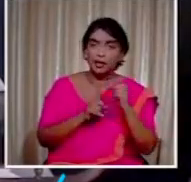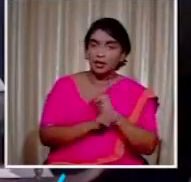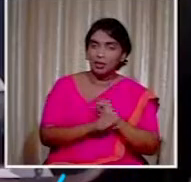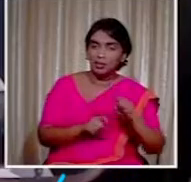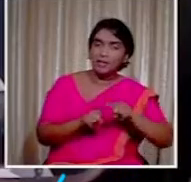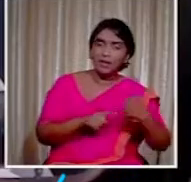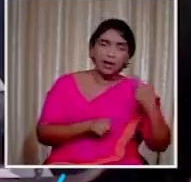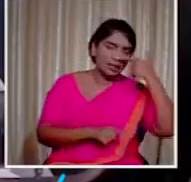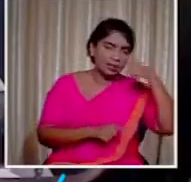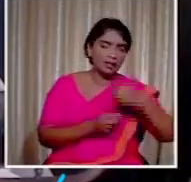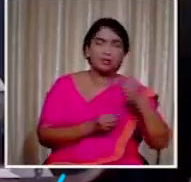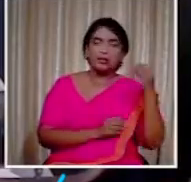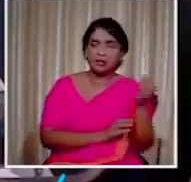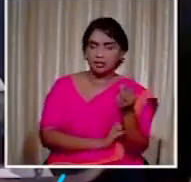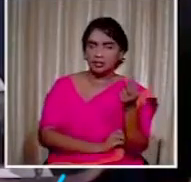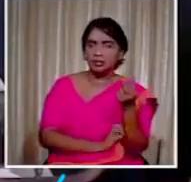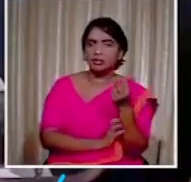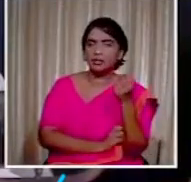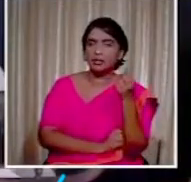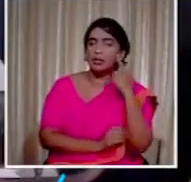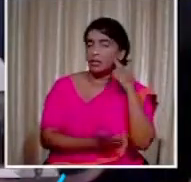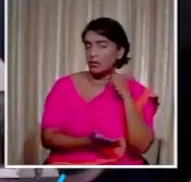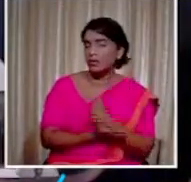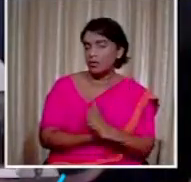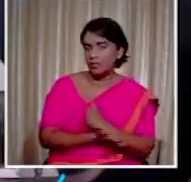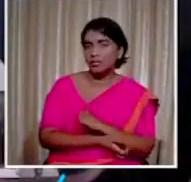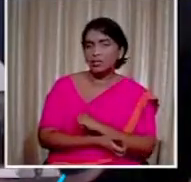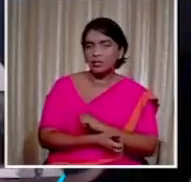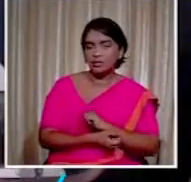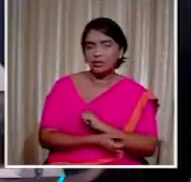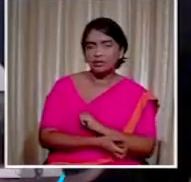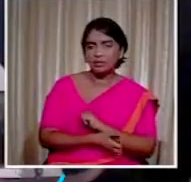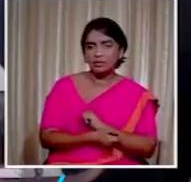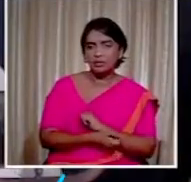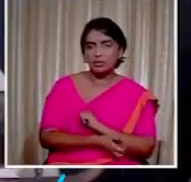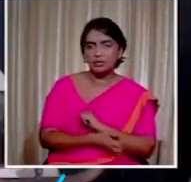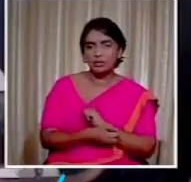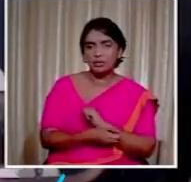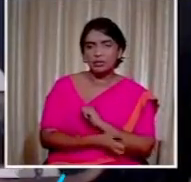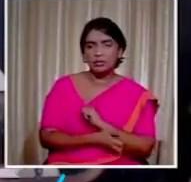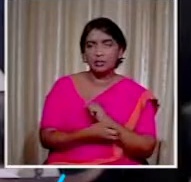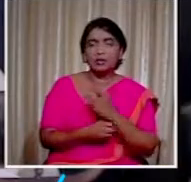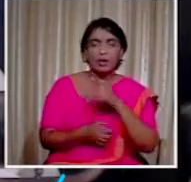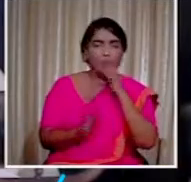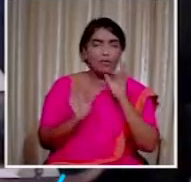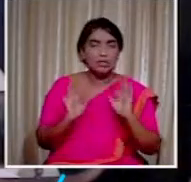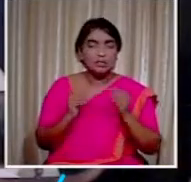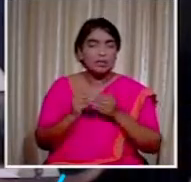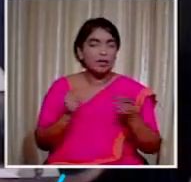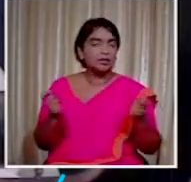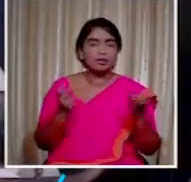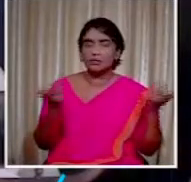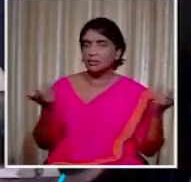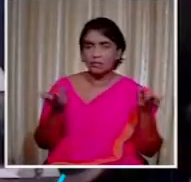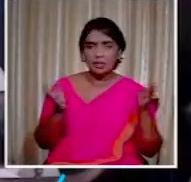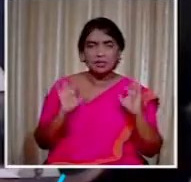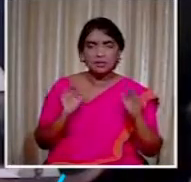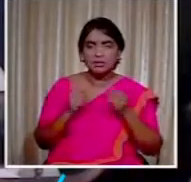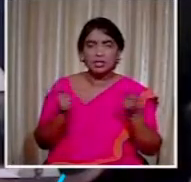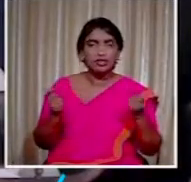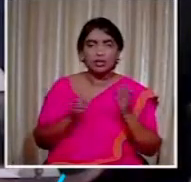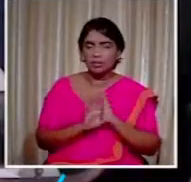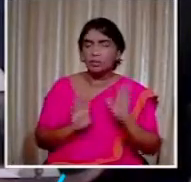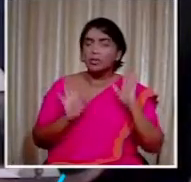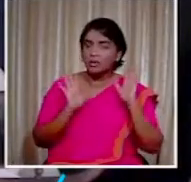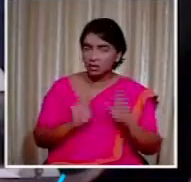තව විදියකට දෙනවා. හරි අමාරුවක් තියෙන දීන් නොත් ද නෝමල් මාකට්. ඇයි ඇක්සෙප්ට් ඉන් නෝමල් මාකට් වී හැව් ටු ඩූ දිස්. බට් දිස් ඉස්